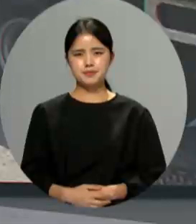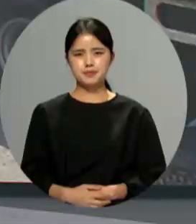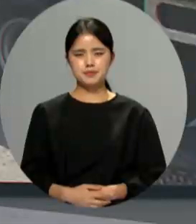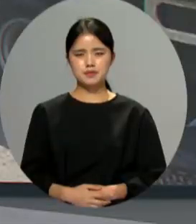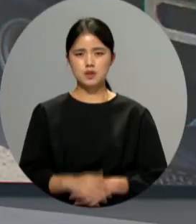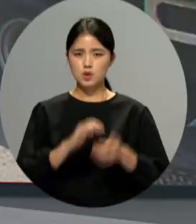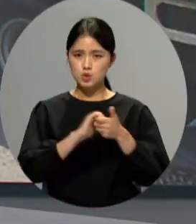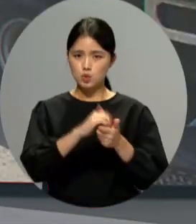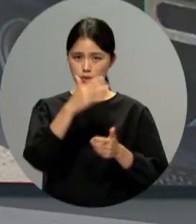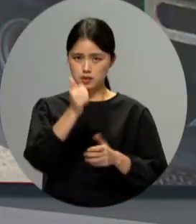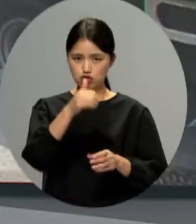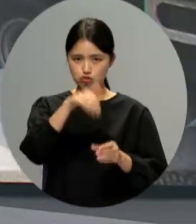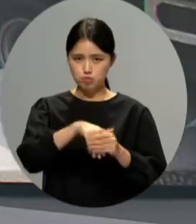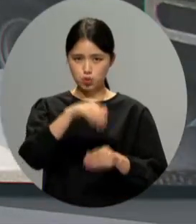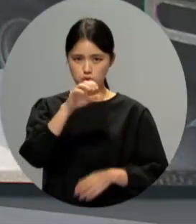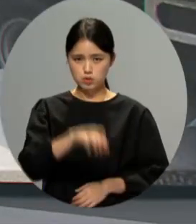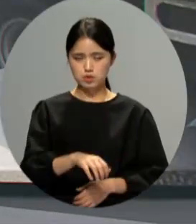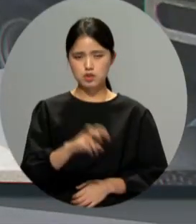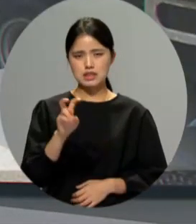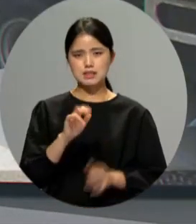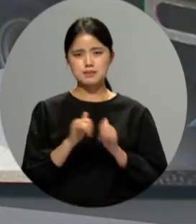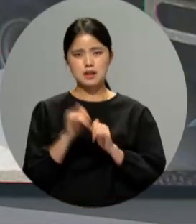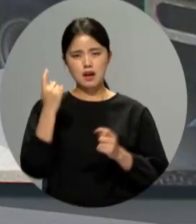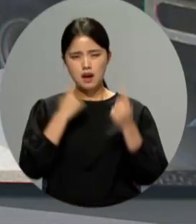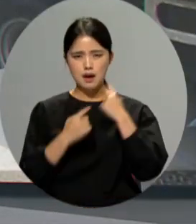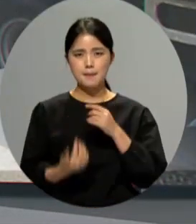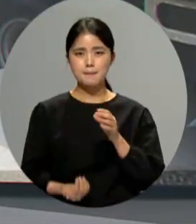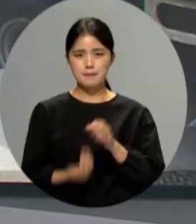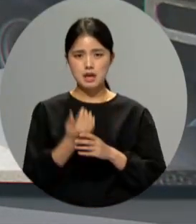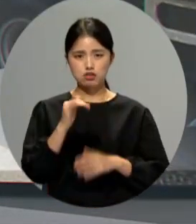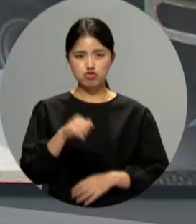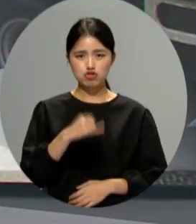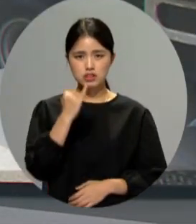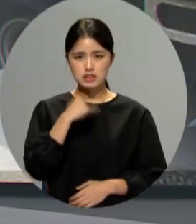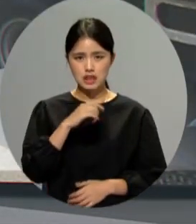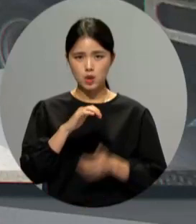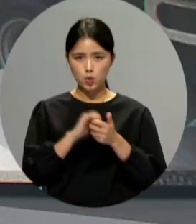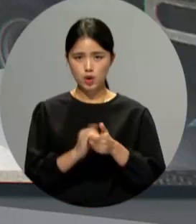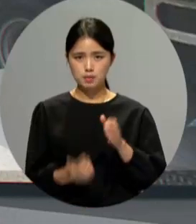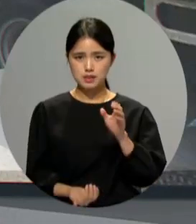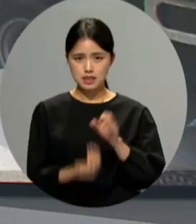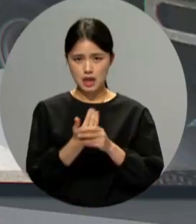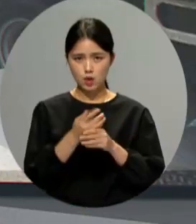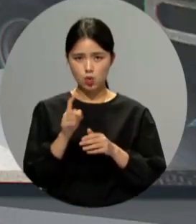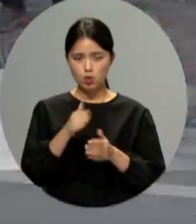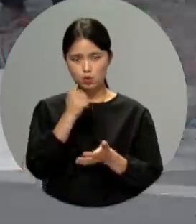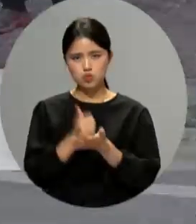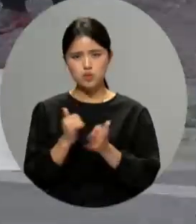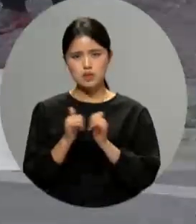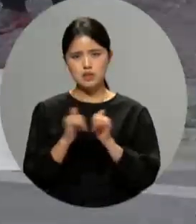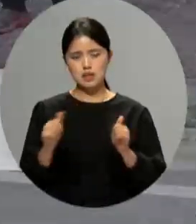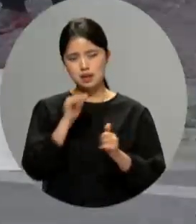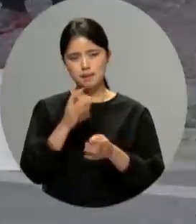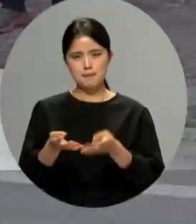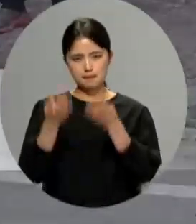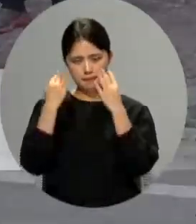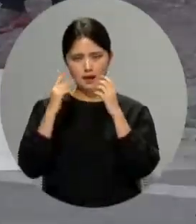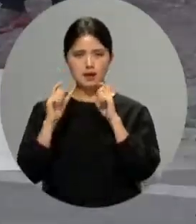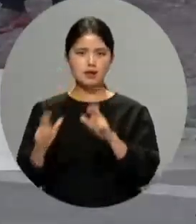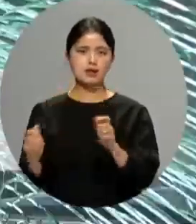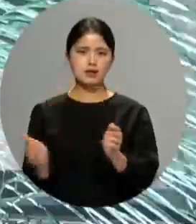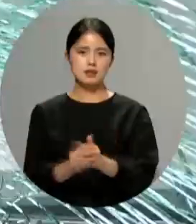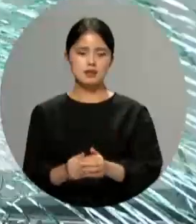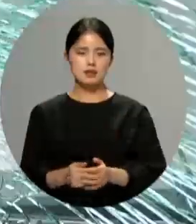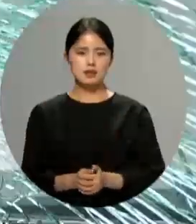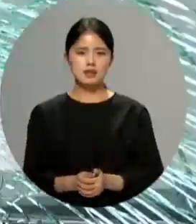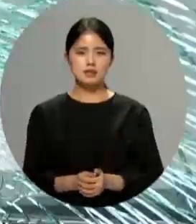조합장 투표소에서 20명의 사상자가 발생한 순창 구립농협 사고의 피고인에게 금고형이 구형됐습니다